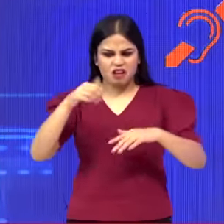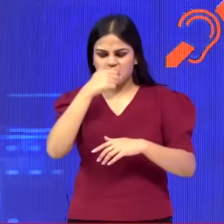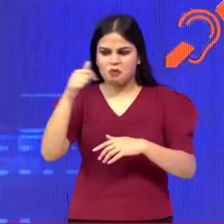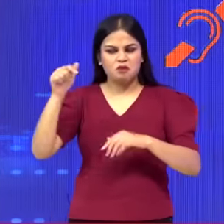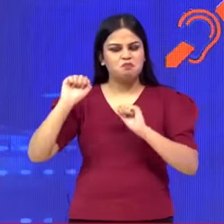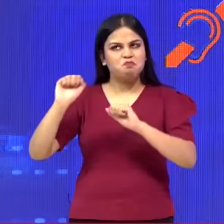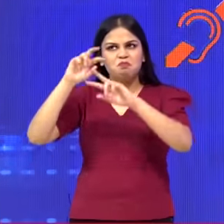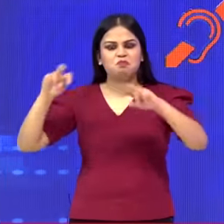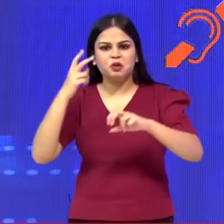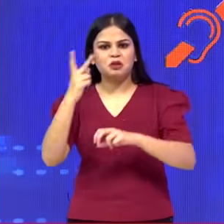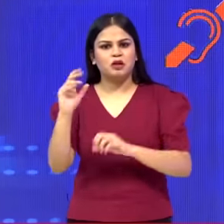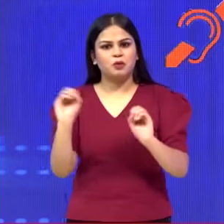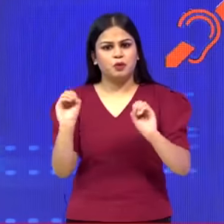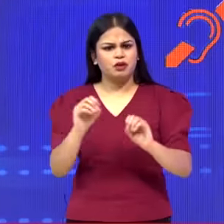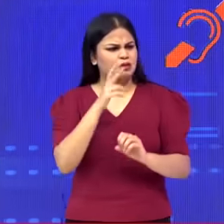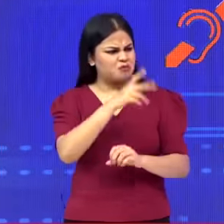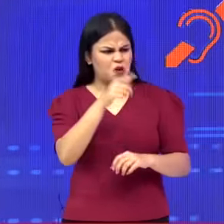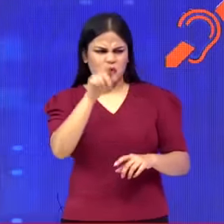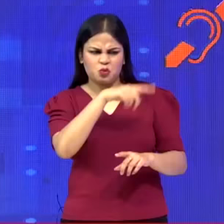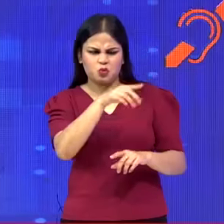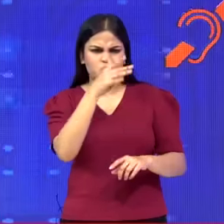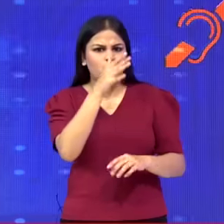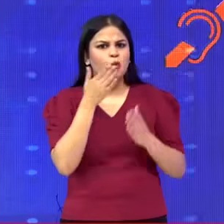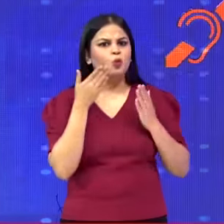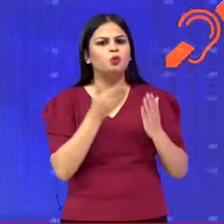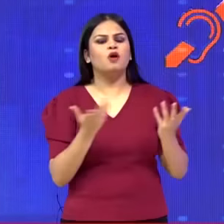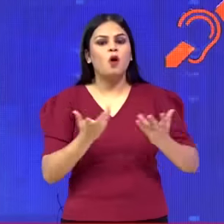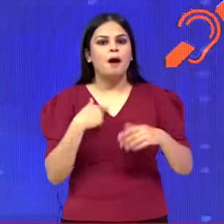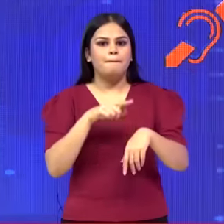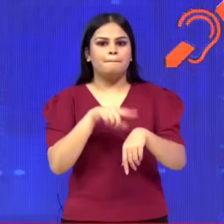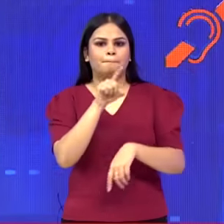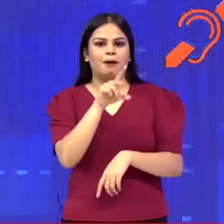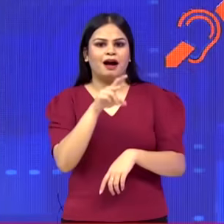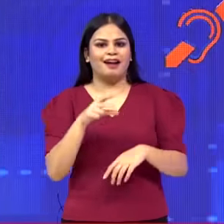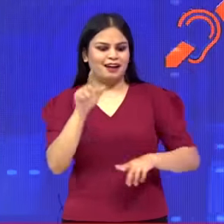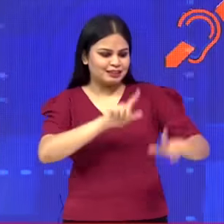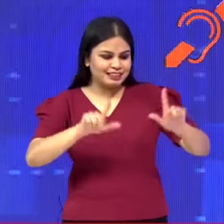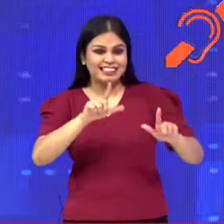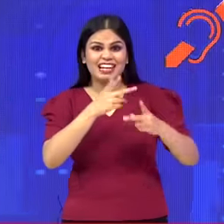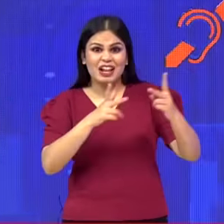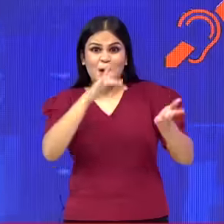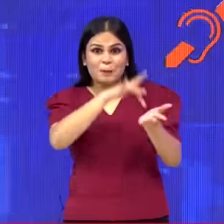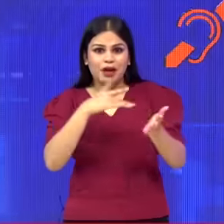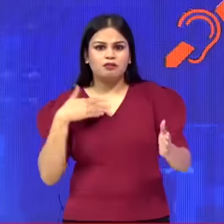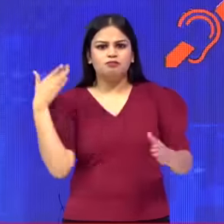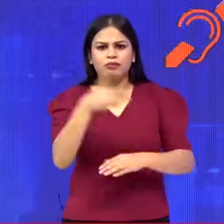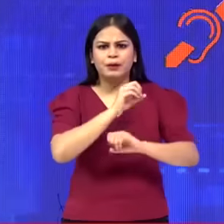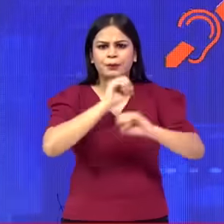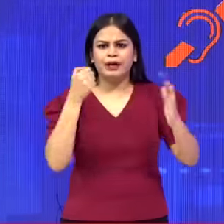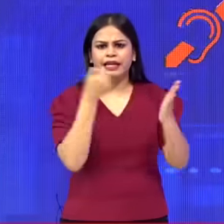सर, 12 बजे का तो डेफिनेटली झूठ है, क्योंकि 12 बजे में सेट पर पहुंचते हैं। तो